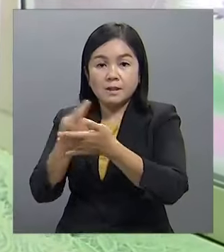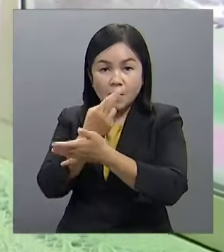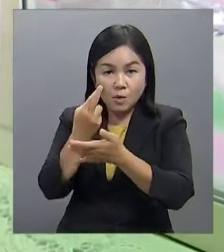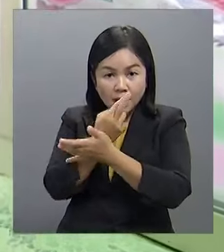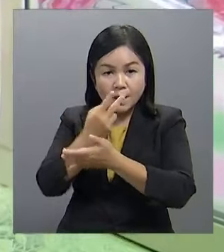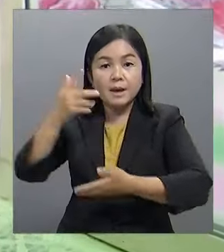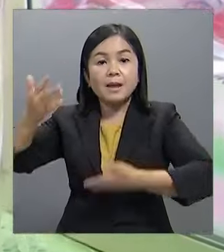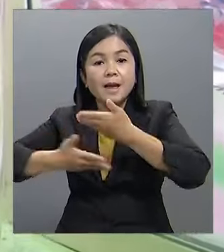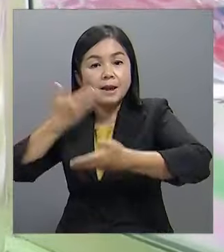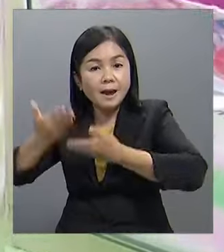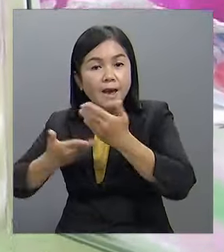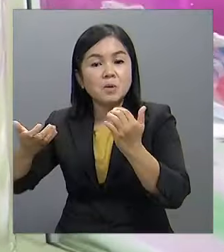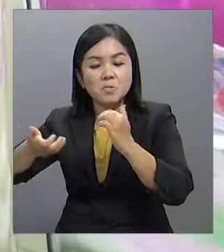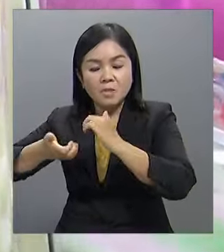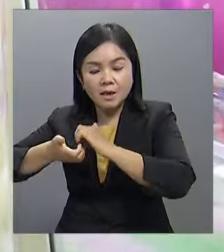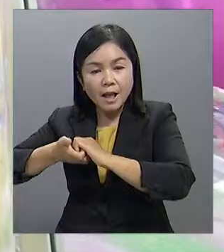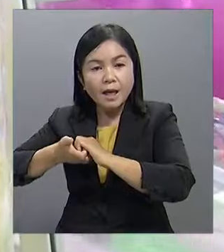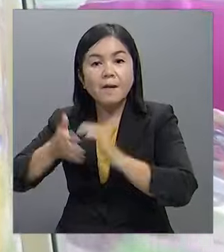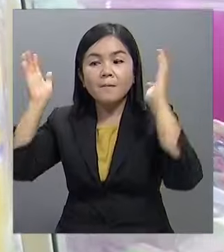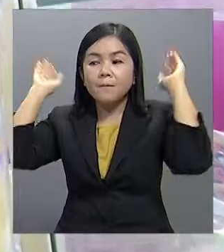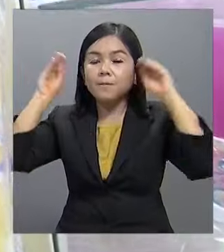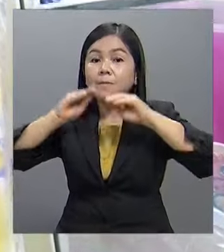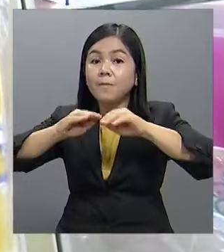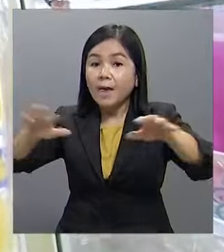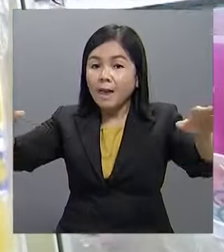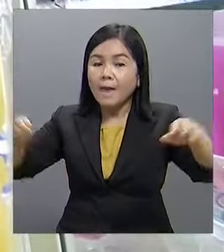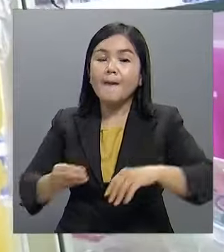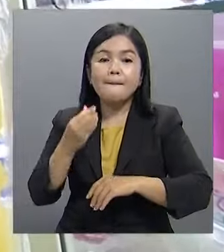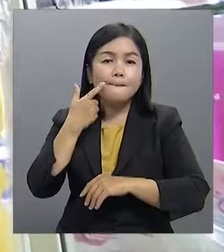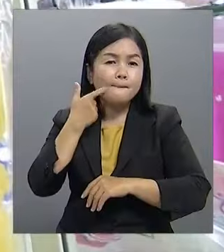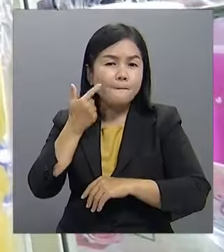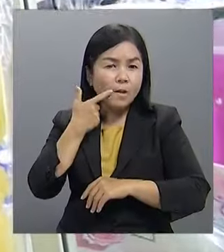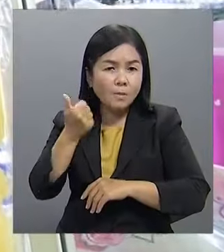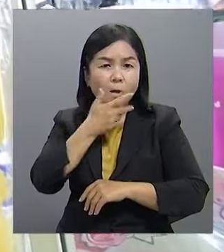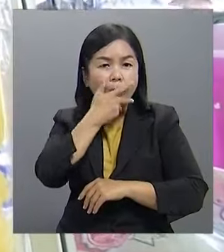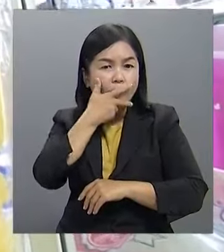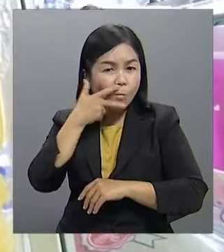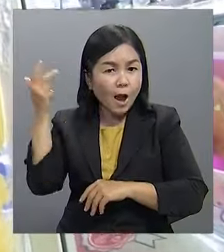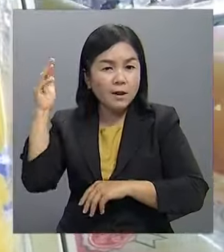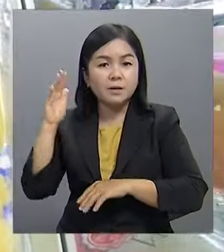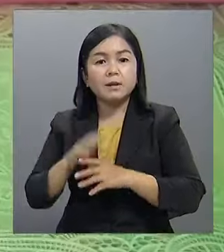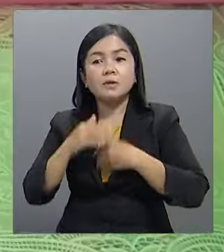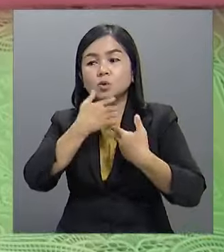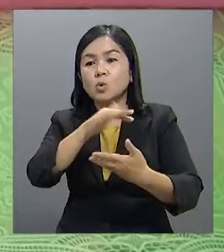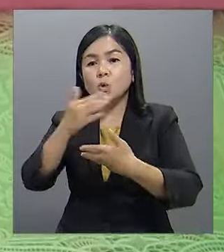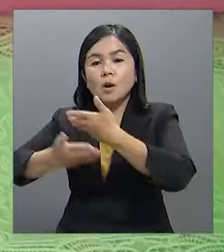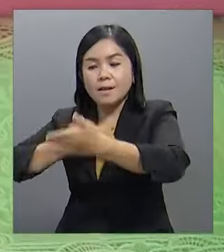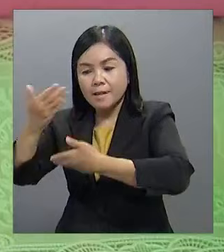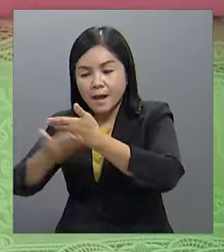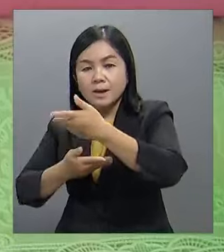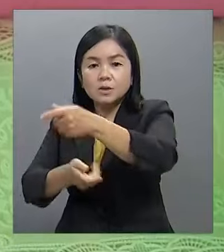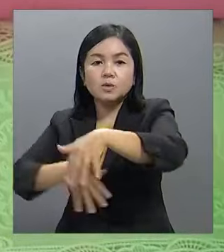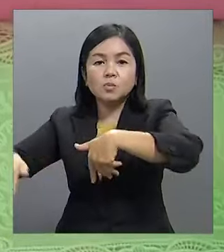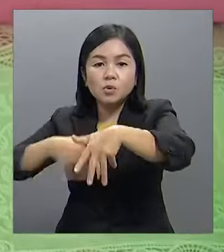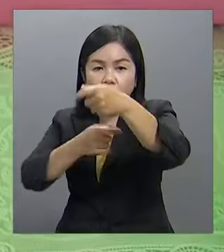มือกันเขาต้องการเปิดตลาดสับปะรดหวานบ้านคาจากเกษตรกรถึงมือผู้บริโภคโดยตรงครับก็ช่วยให้เกษตรกรนั้นได้เรียนรู้การทำตลาด